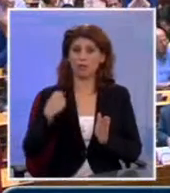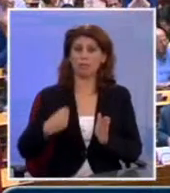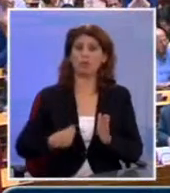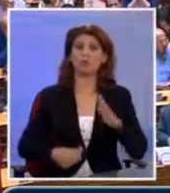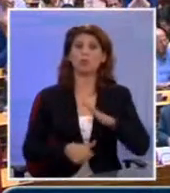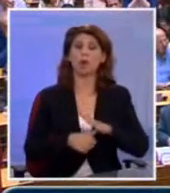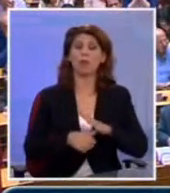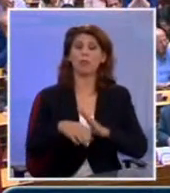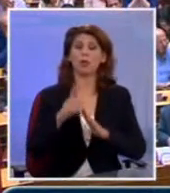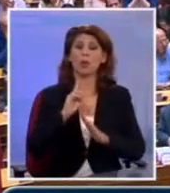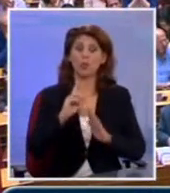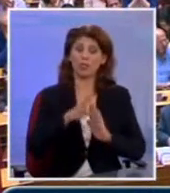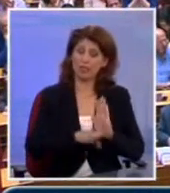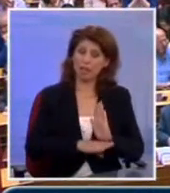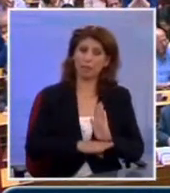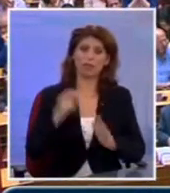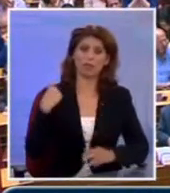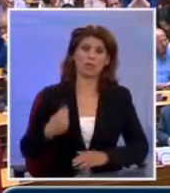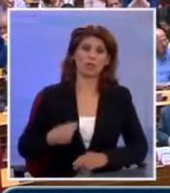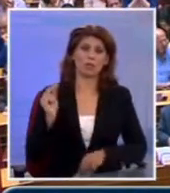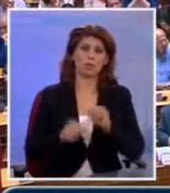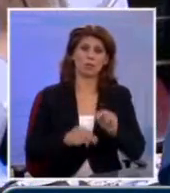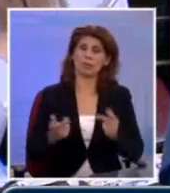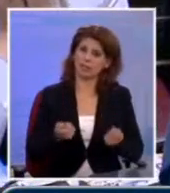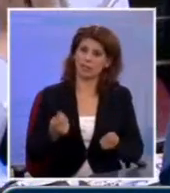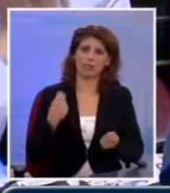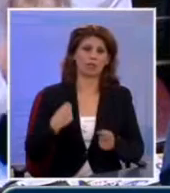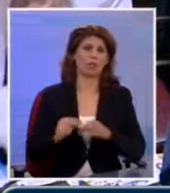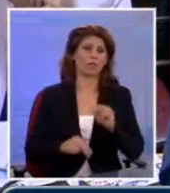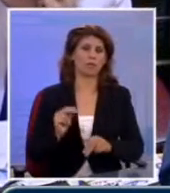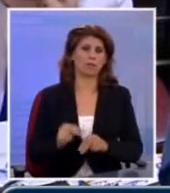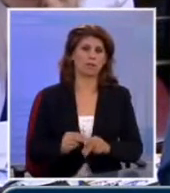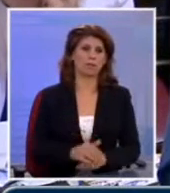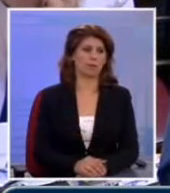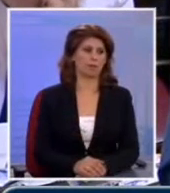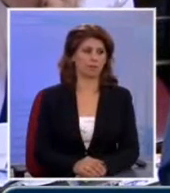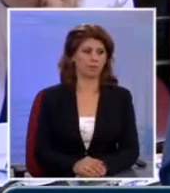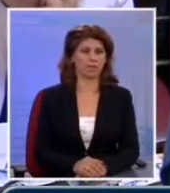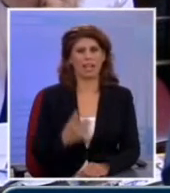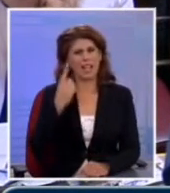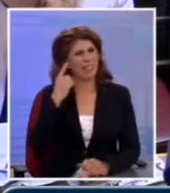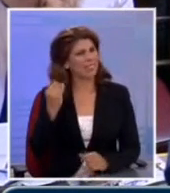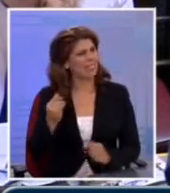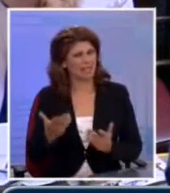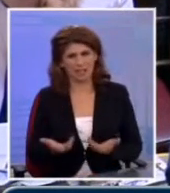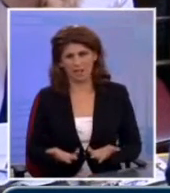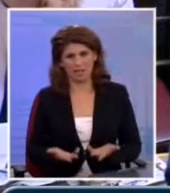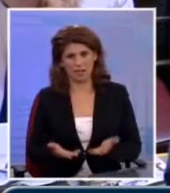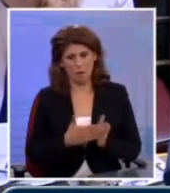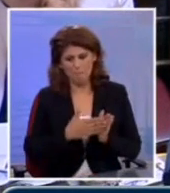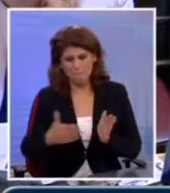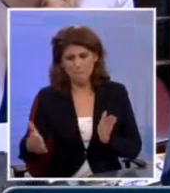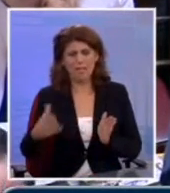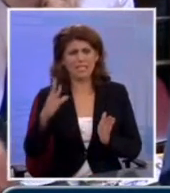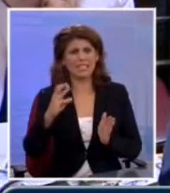κωδικού διατάγματος για το δημοψήφισμα διεξάγεται το δημοσίφισμα. Δεν καταλαβαίνω τι